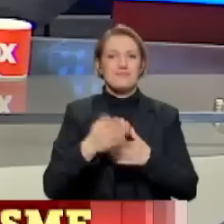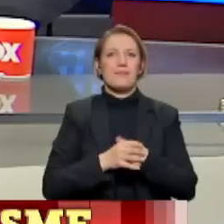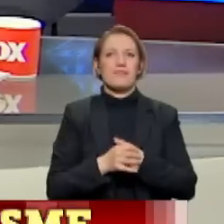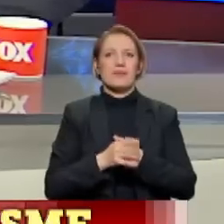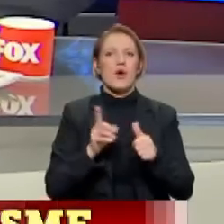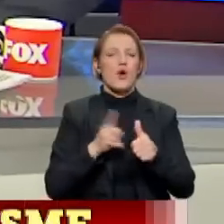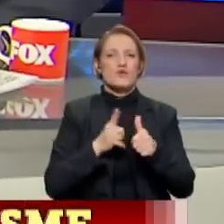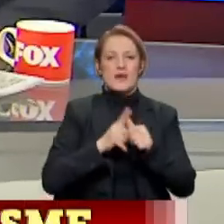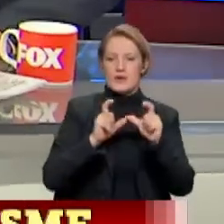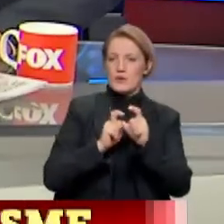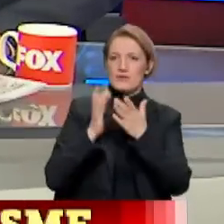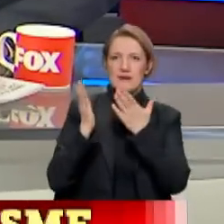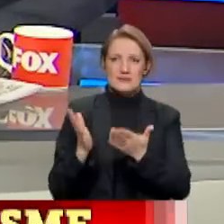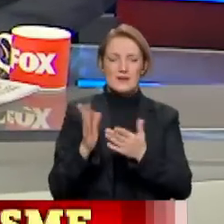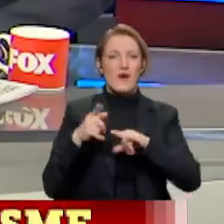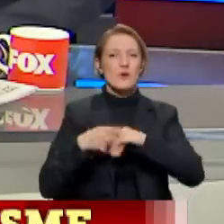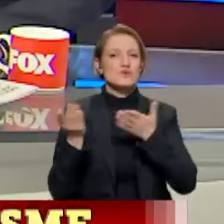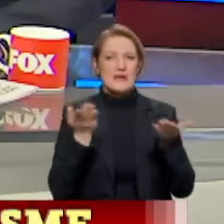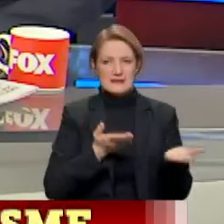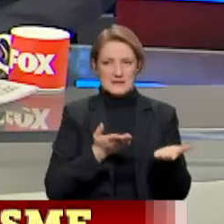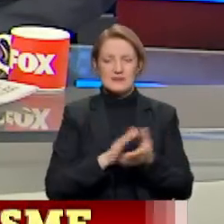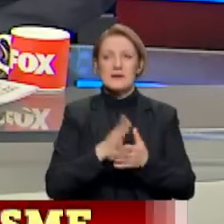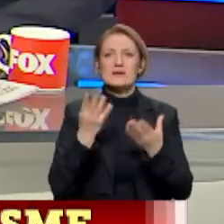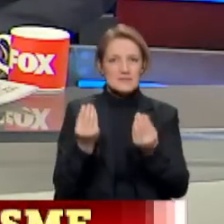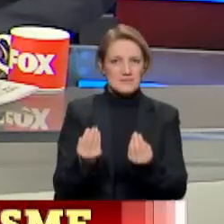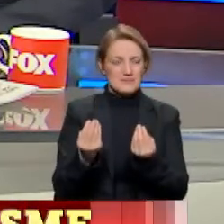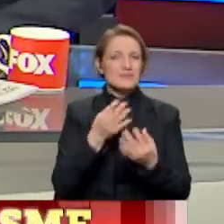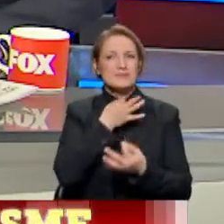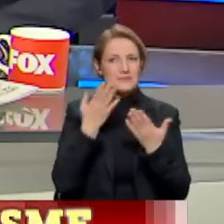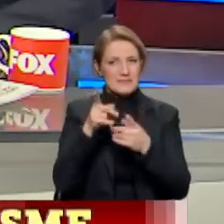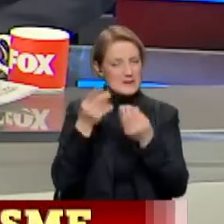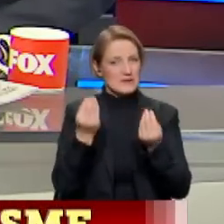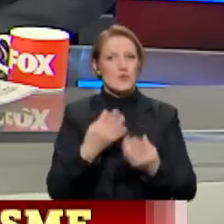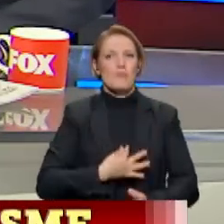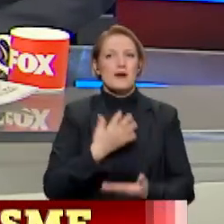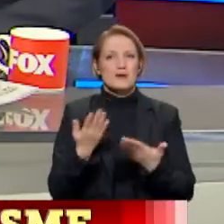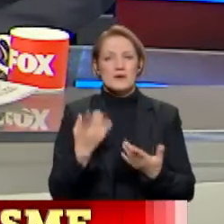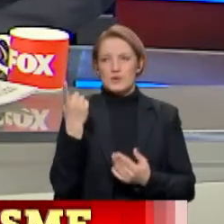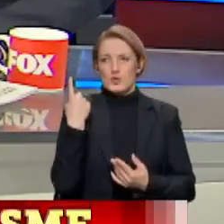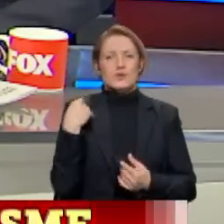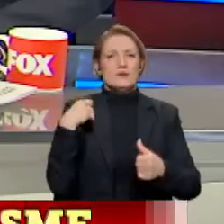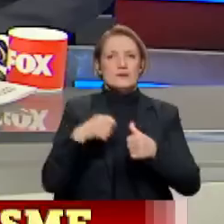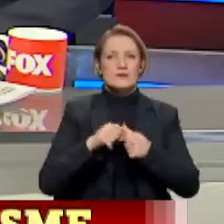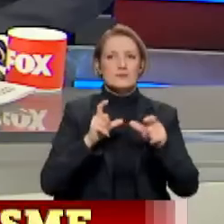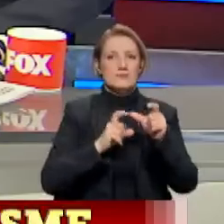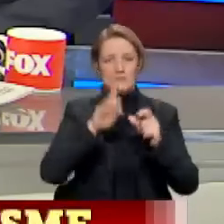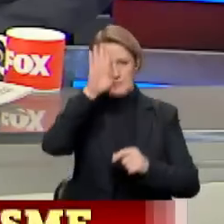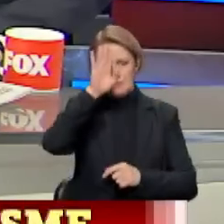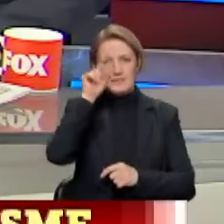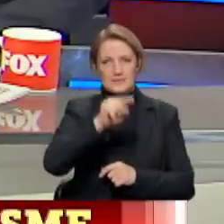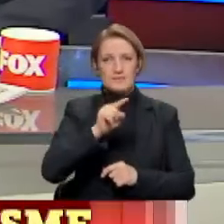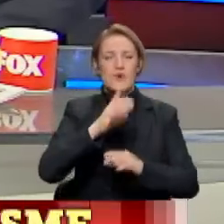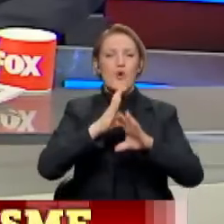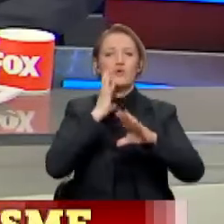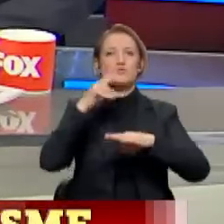isterim. Ama önce bir günaydın. Günaydın. Hoş geldiniz. Teşekkür ediyorum. Hoş Nasılsınız? Bulduk. Sağ olun. Siz de iyisiniz umarım. Teşekkürler. Dün yine Saraçhane'deydiniz. Evet.